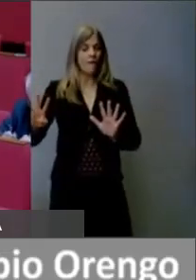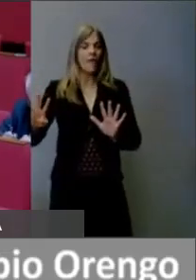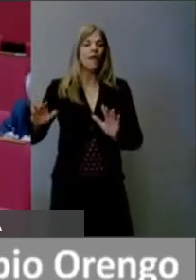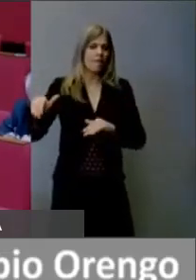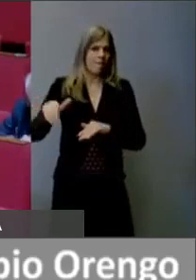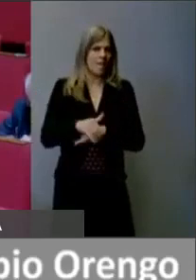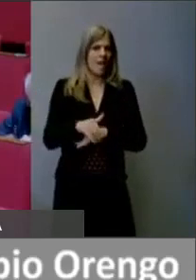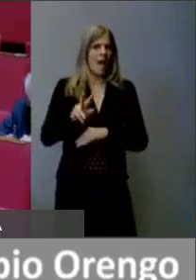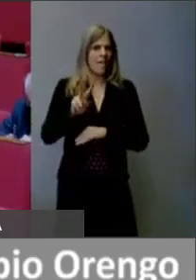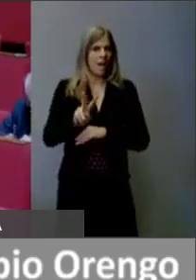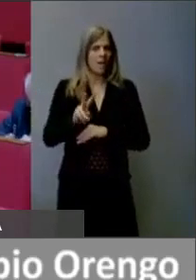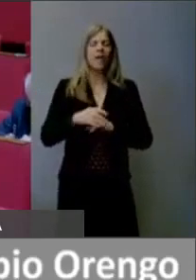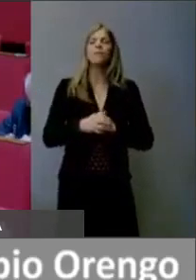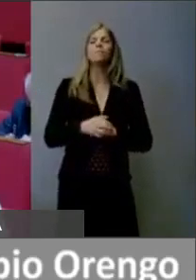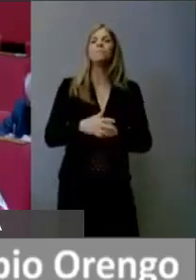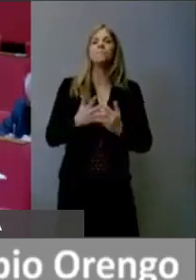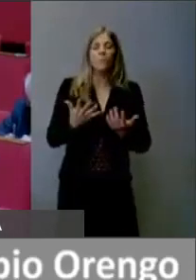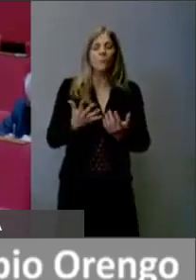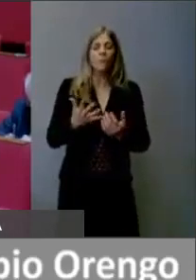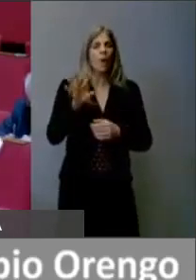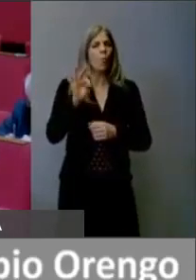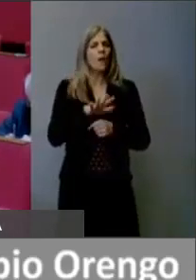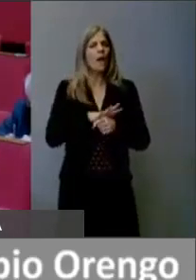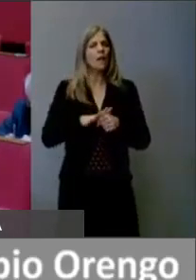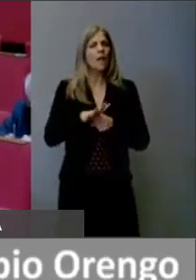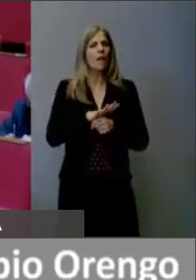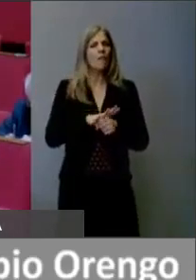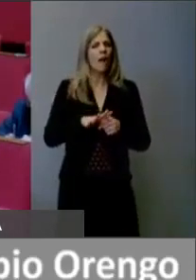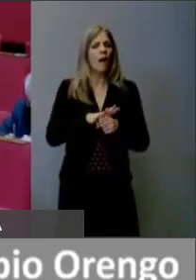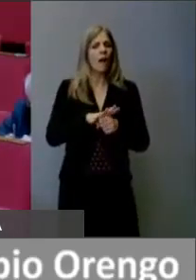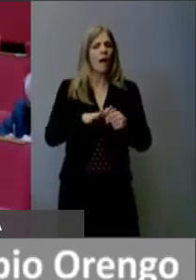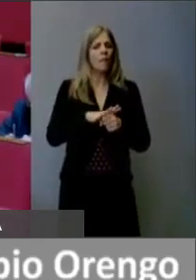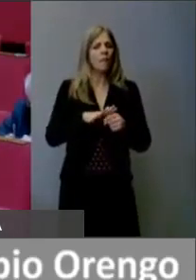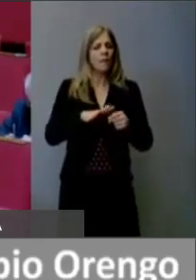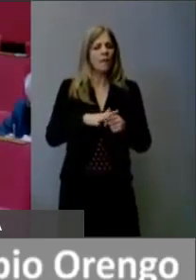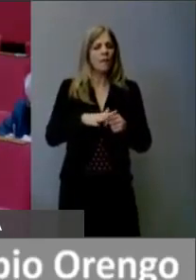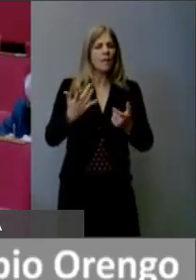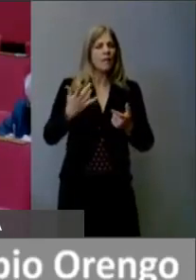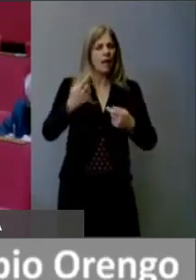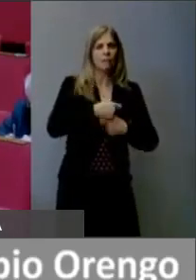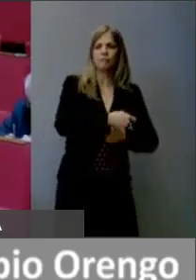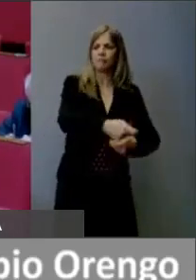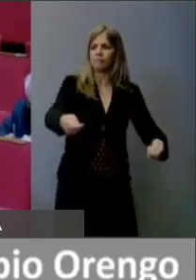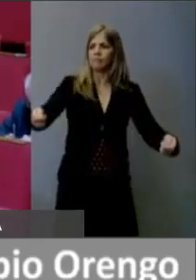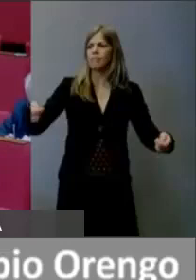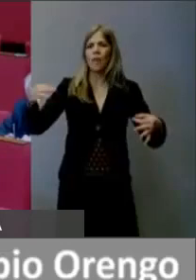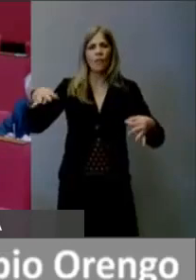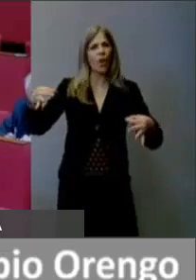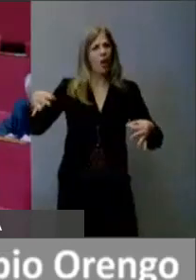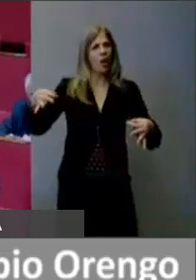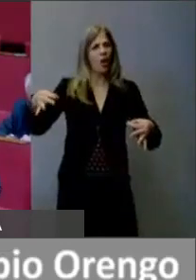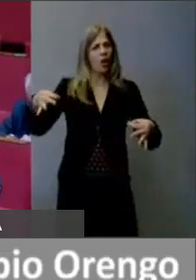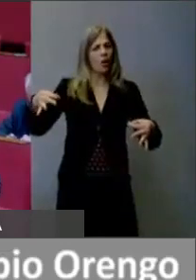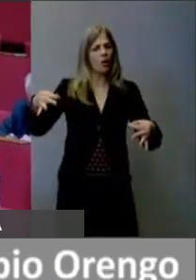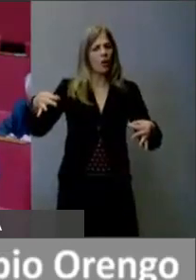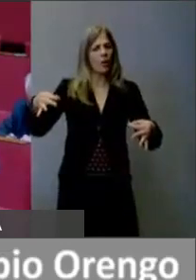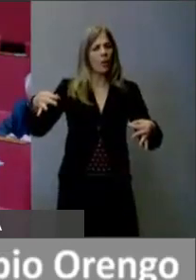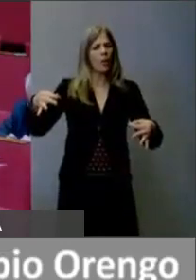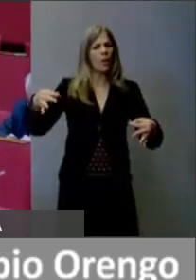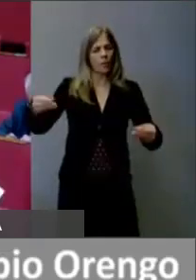che hanno appreso da queste tavole che sono state depositate da chi